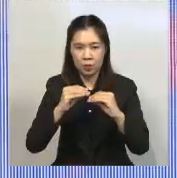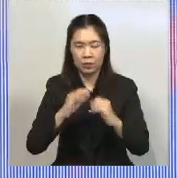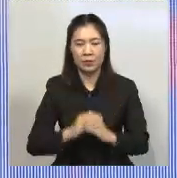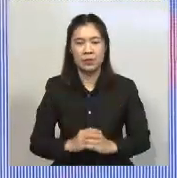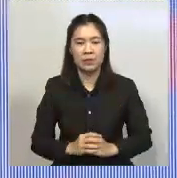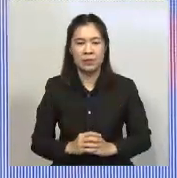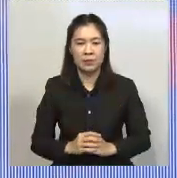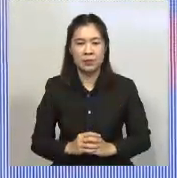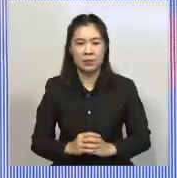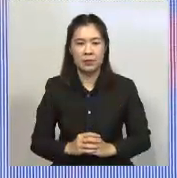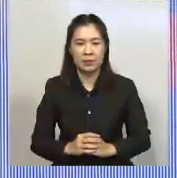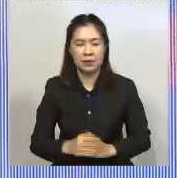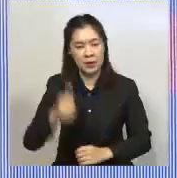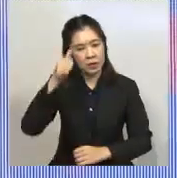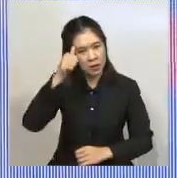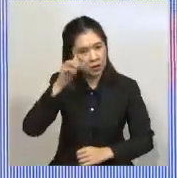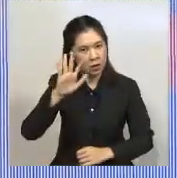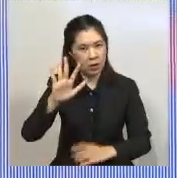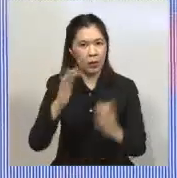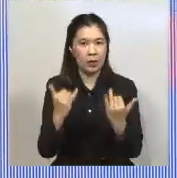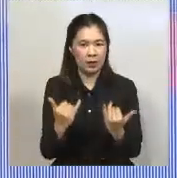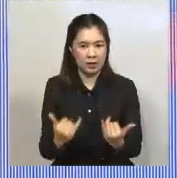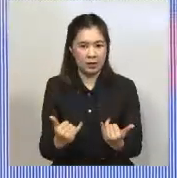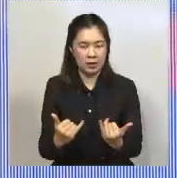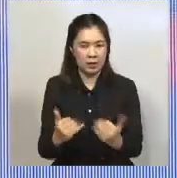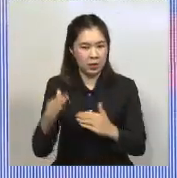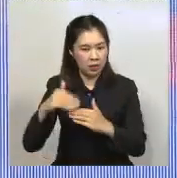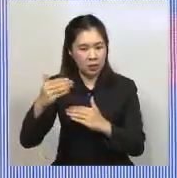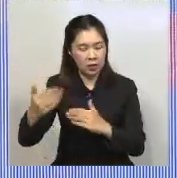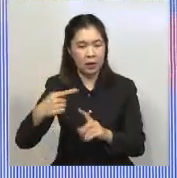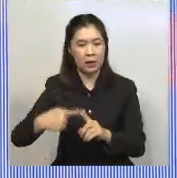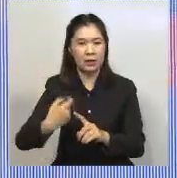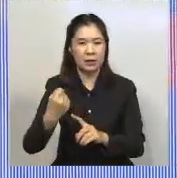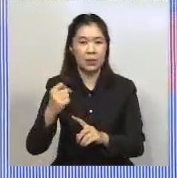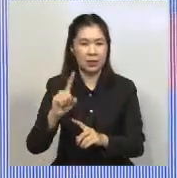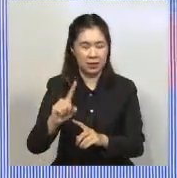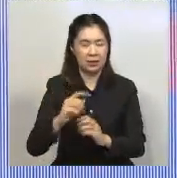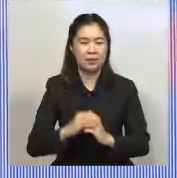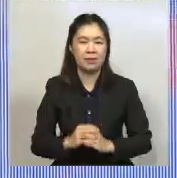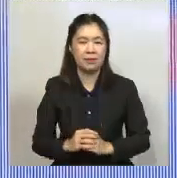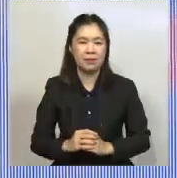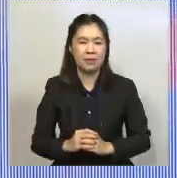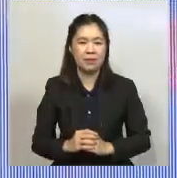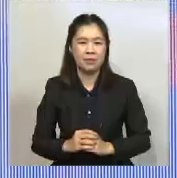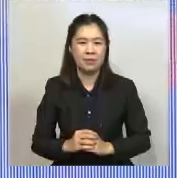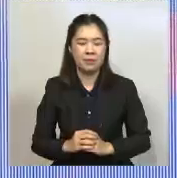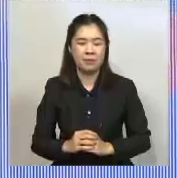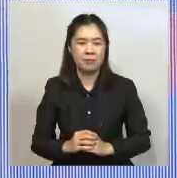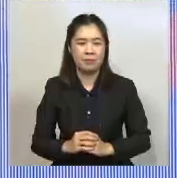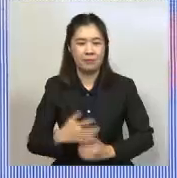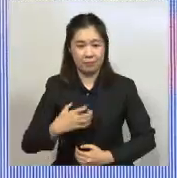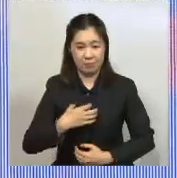ลา5วันนี้และอีกครั้งในเดือนพฤศจิกายนเพื่อหวังว่